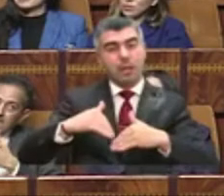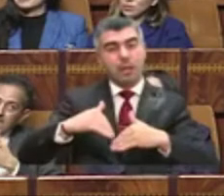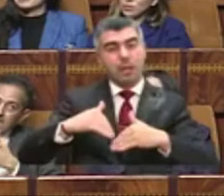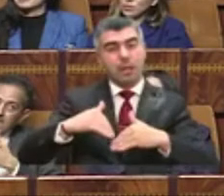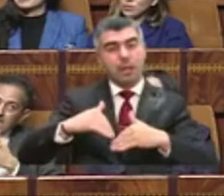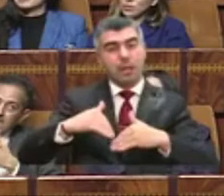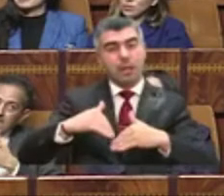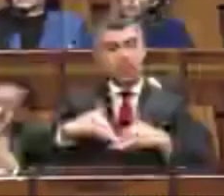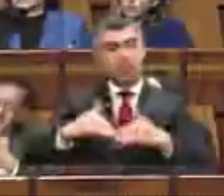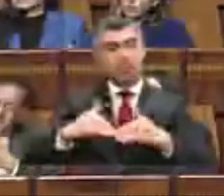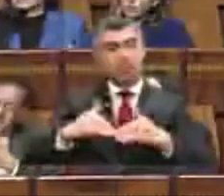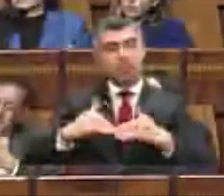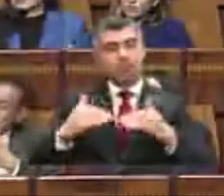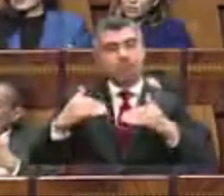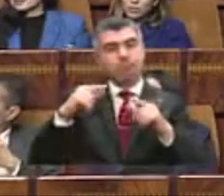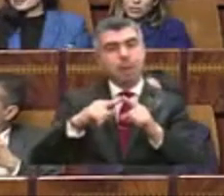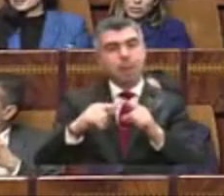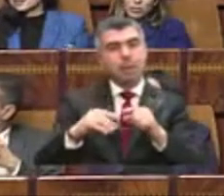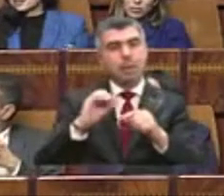2014